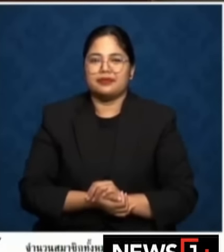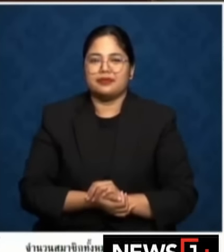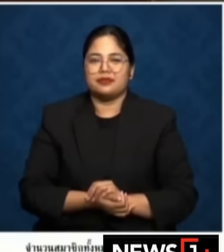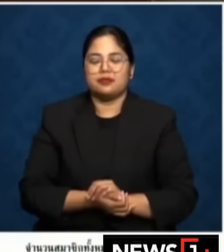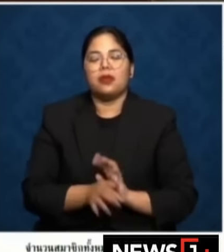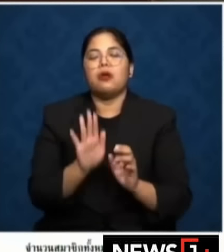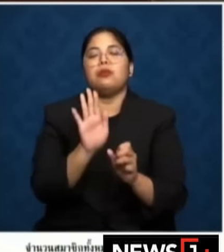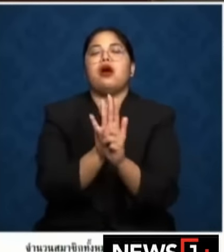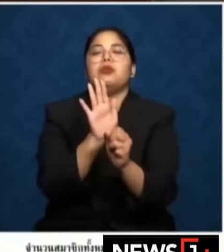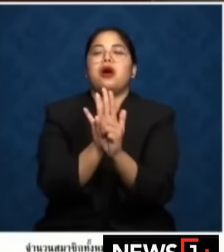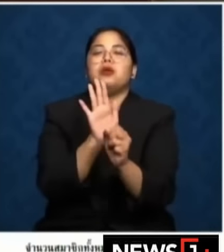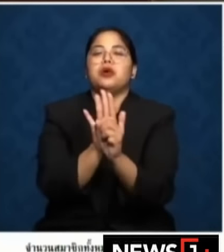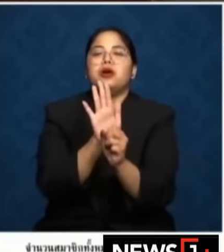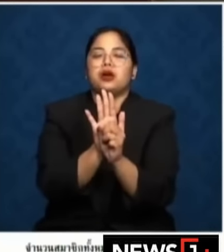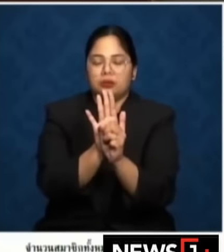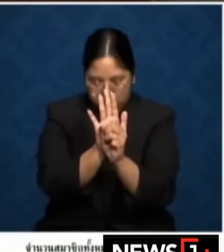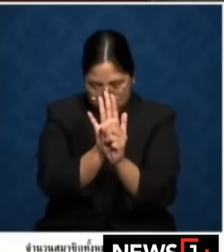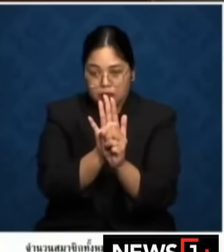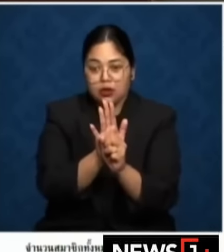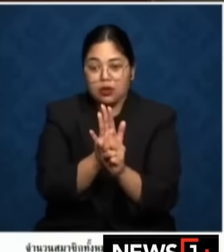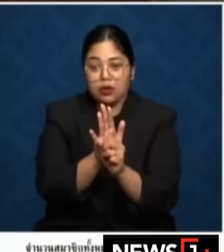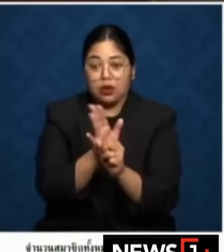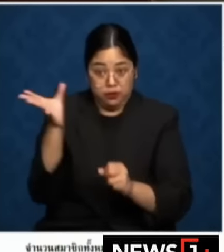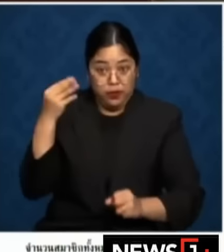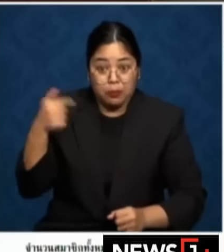พอแล้วครับท่านคือท่านจะฟังผมไหม